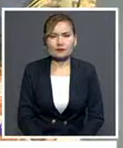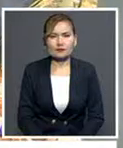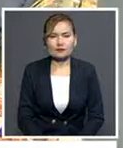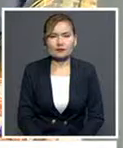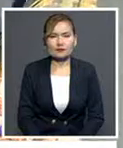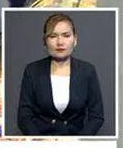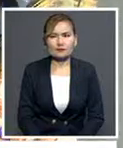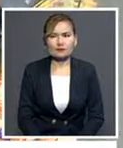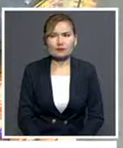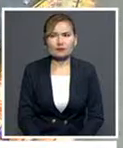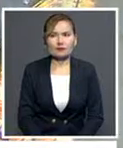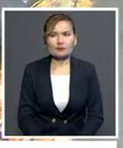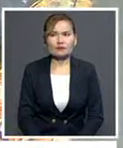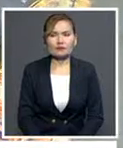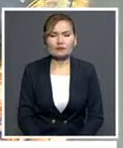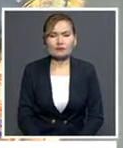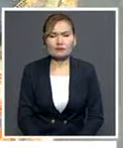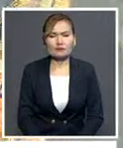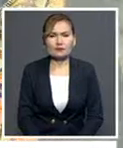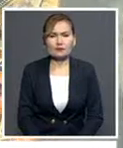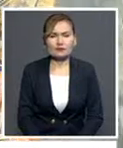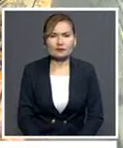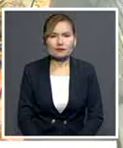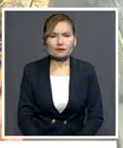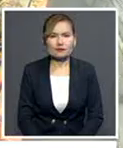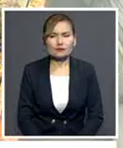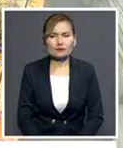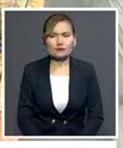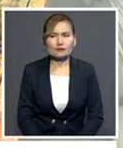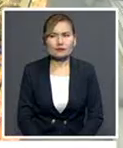Астана, Алматы, Өскемен, Семей, Қарағанды, Петропавловск.